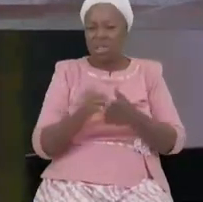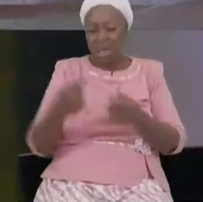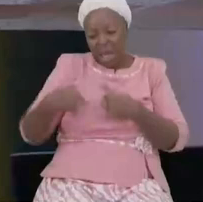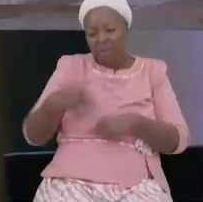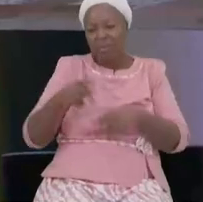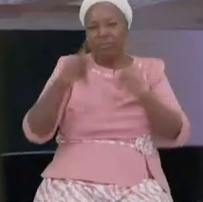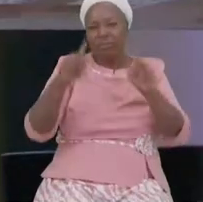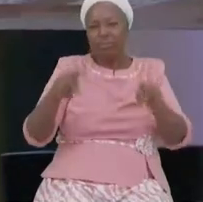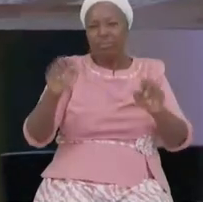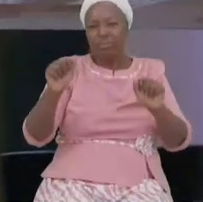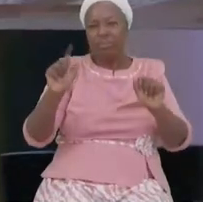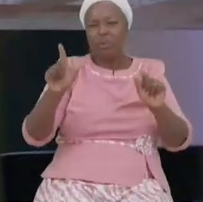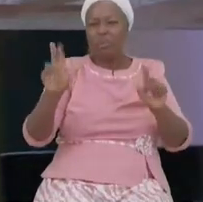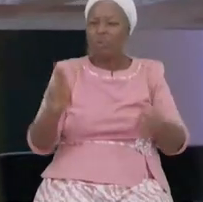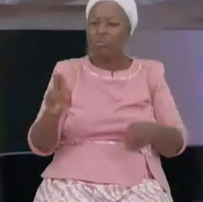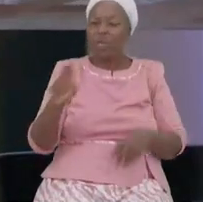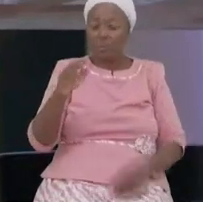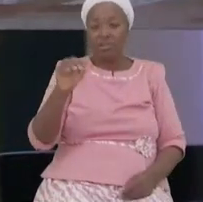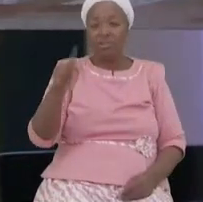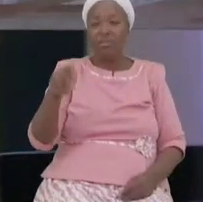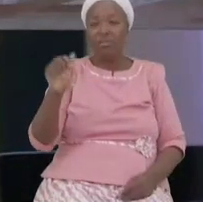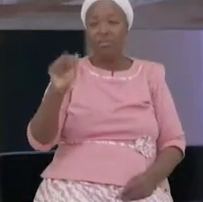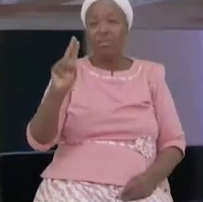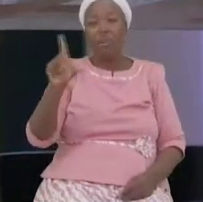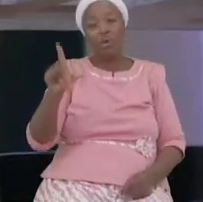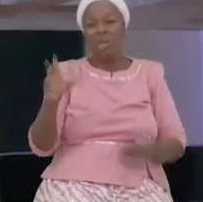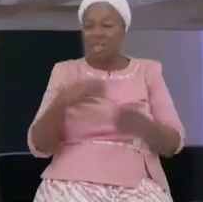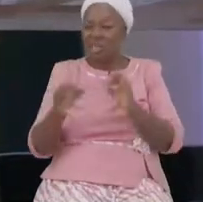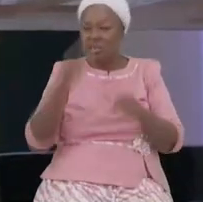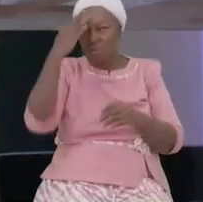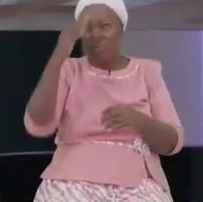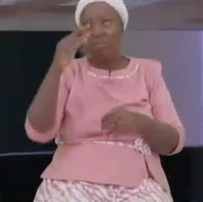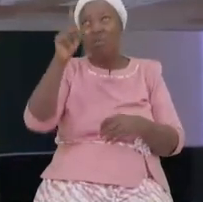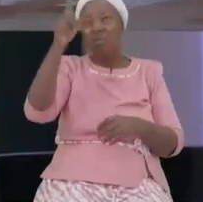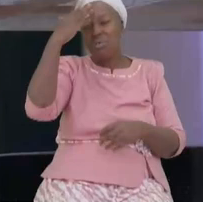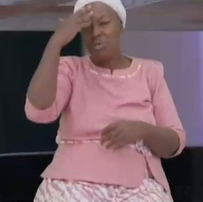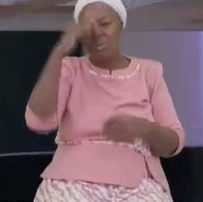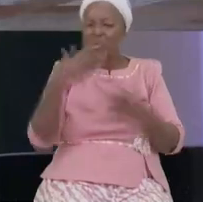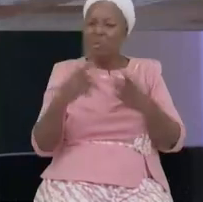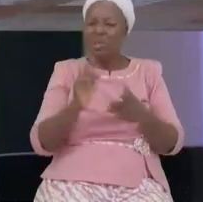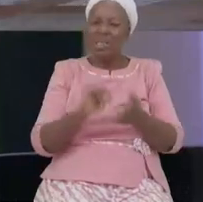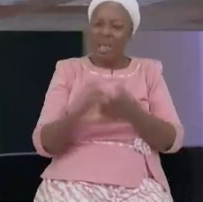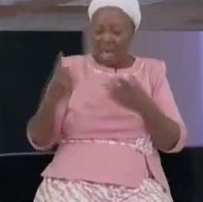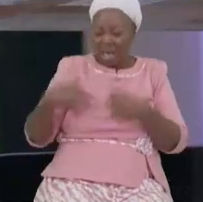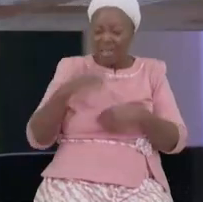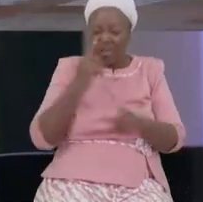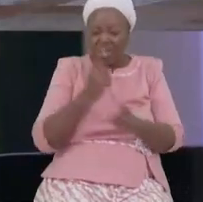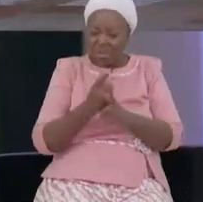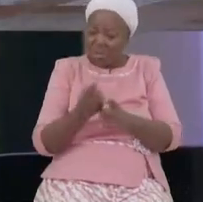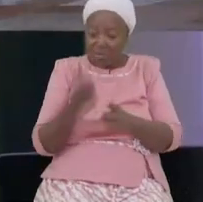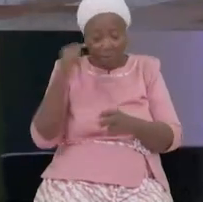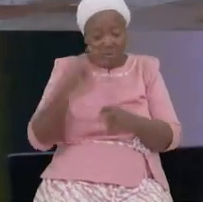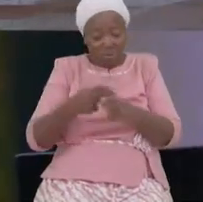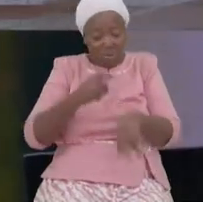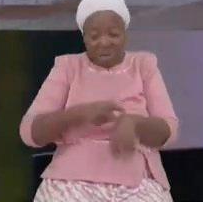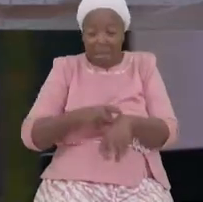Il sait si le cœur est habituellement endurci ou il est permanemment adouci. Et quand il te